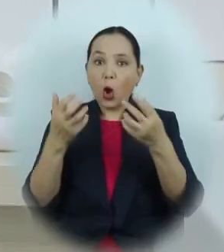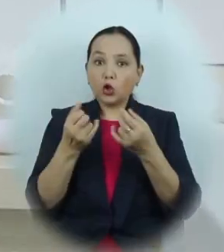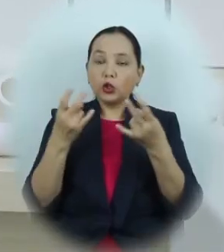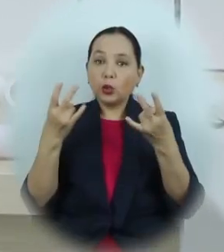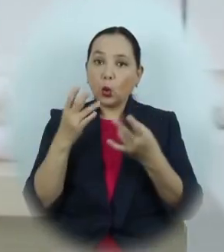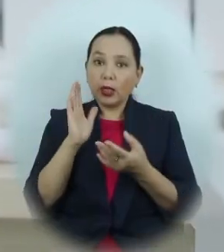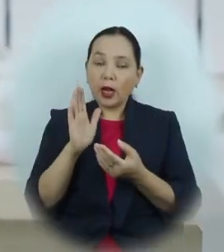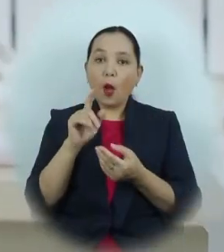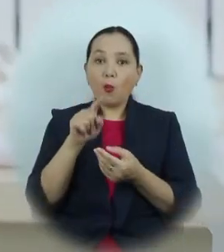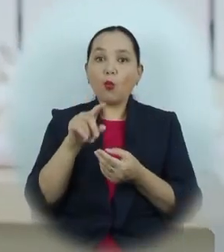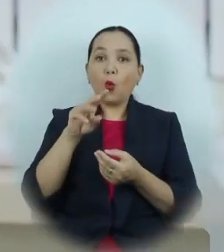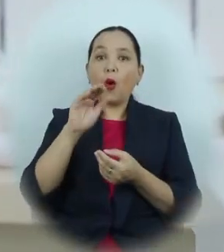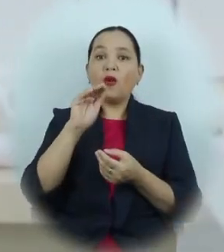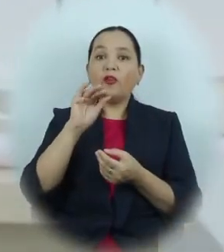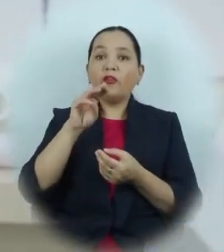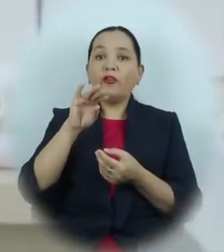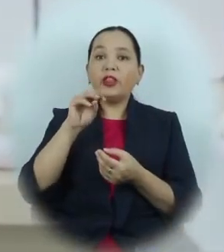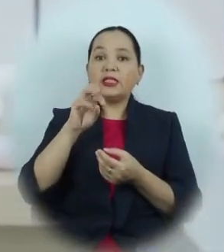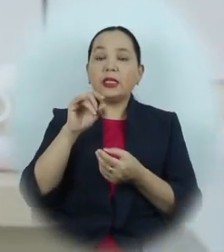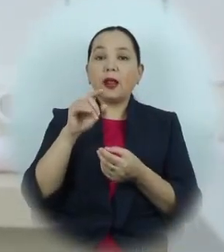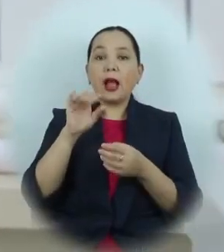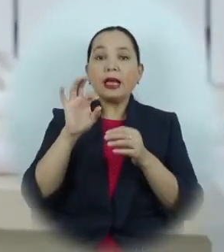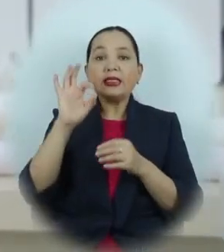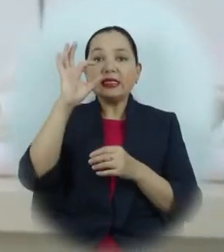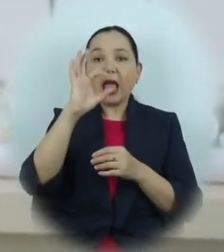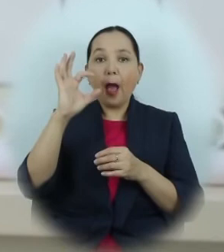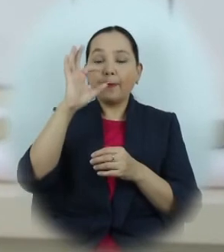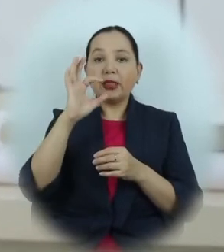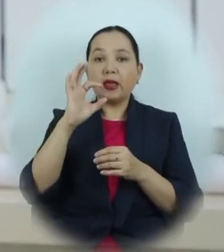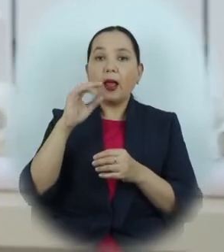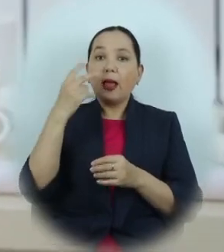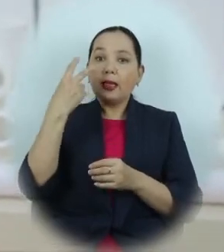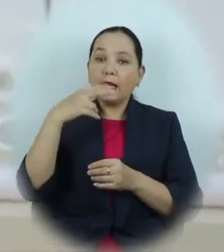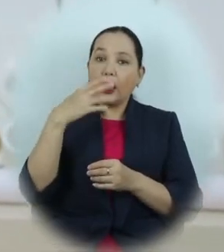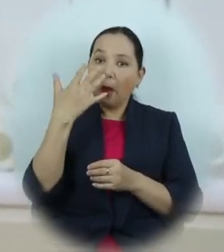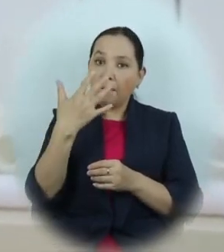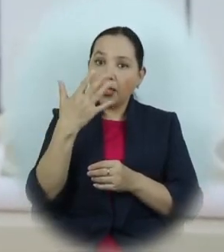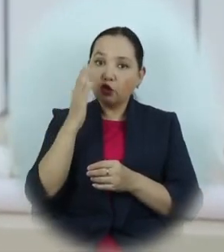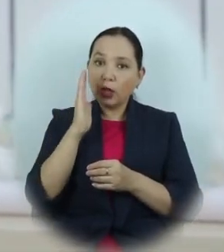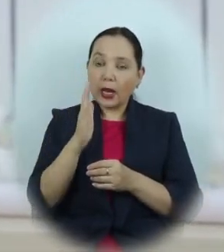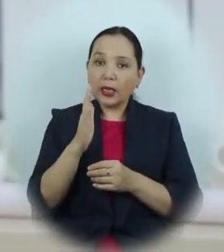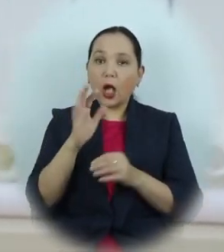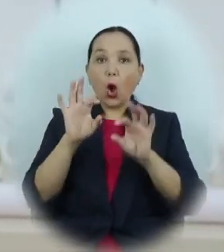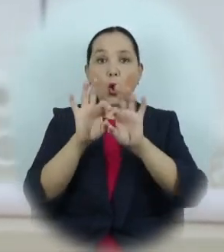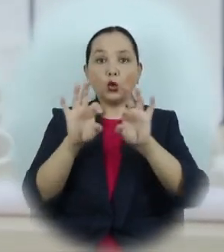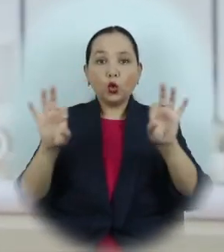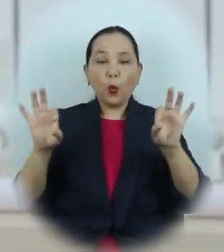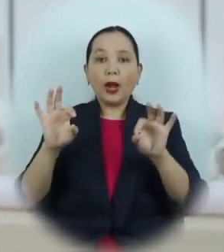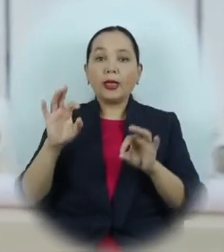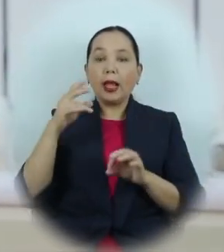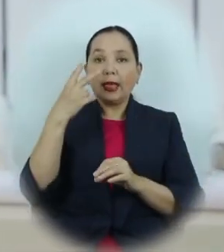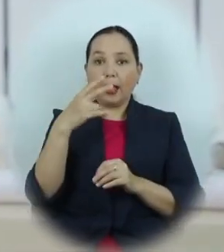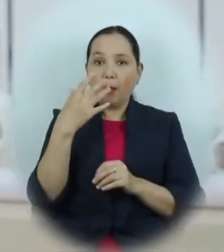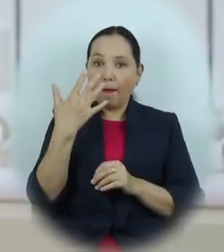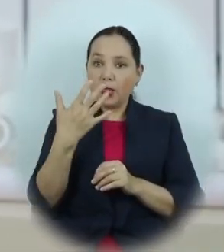to'g'ri keladi. Bu fittinglarimiz diametri hajmi 25 talik, turbamizning hajmi